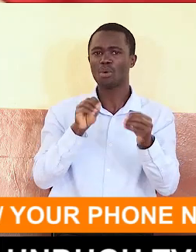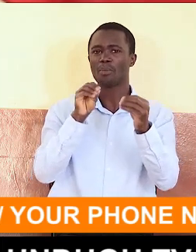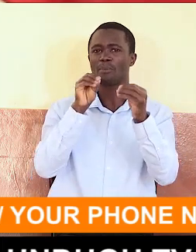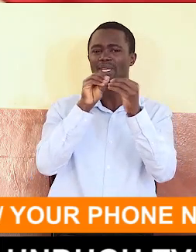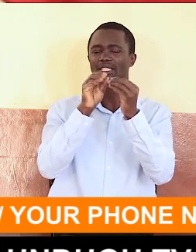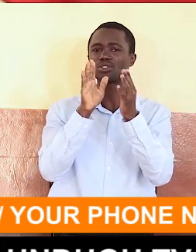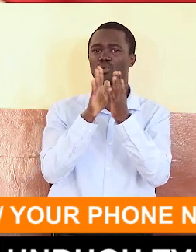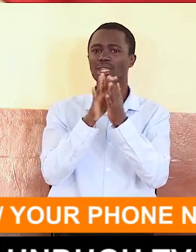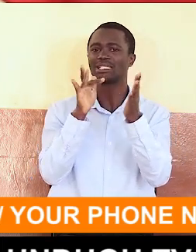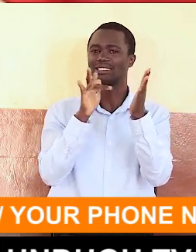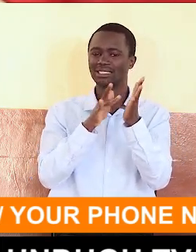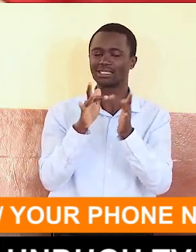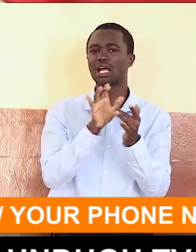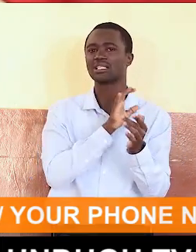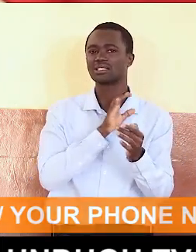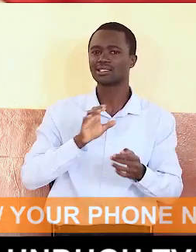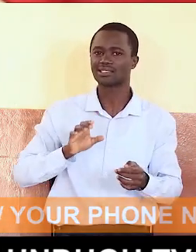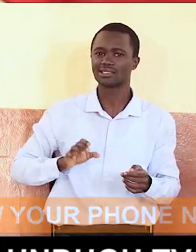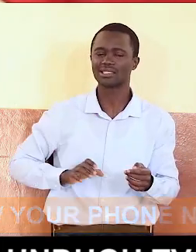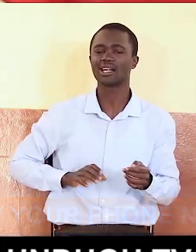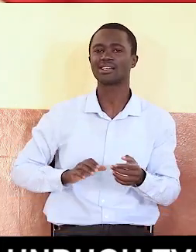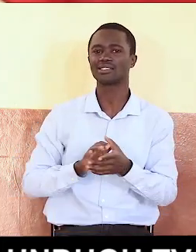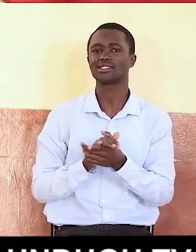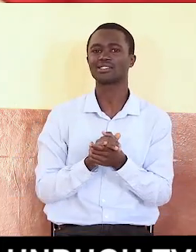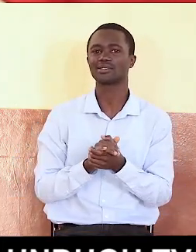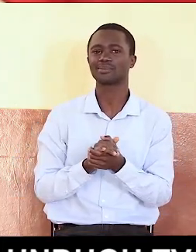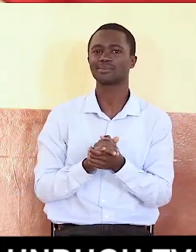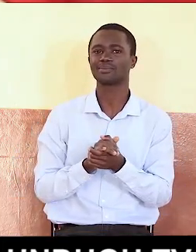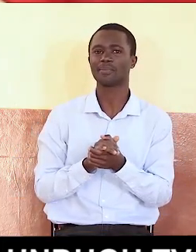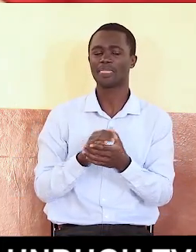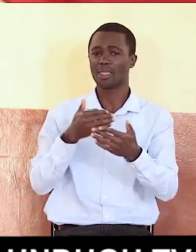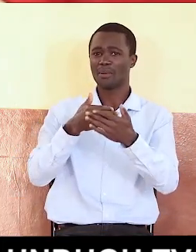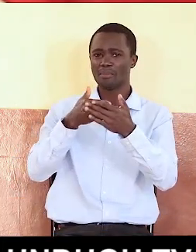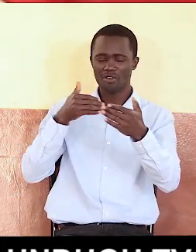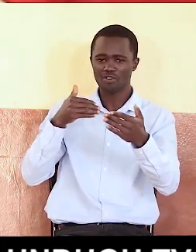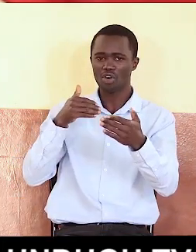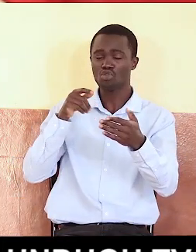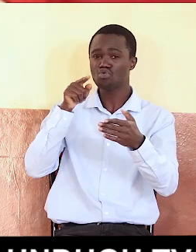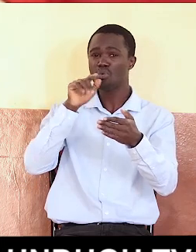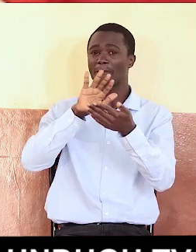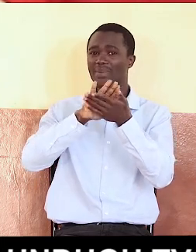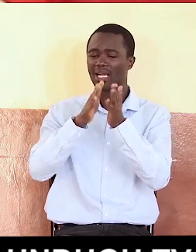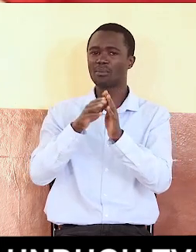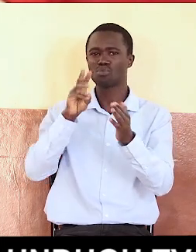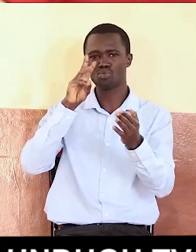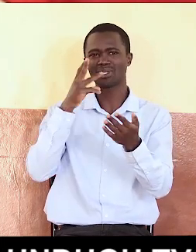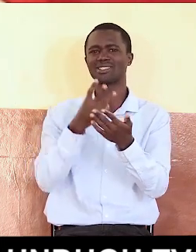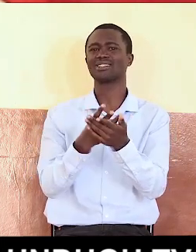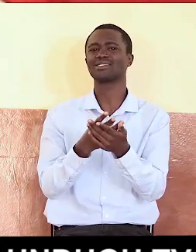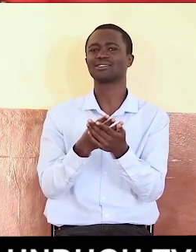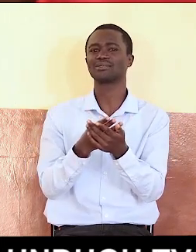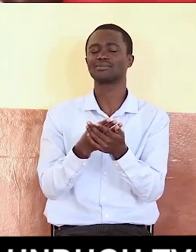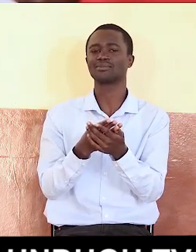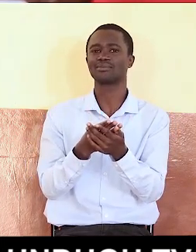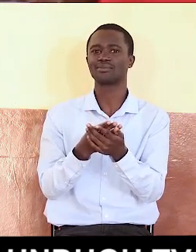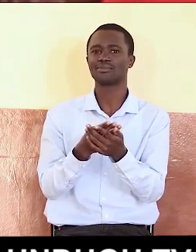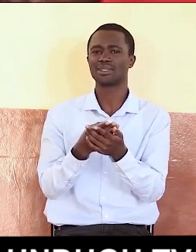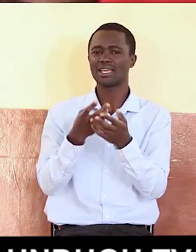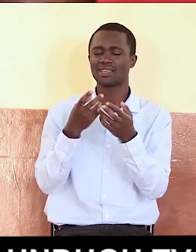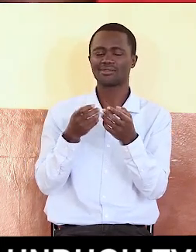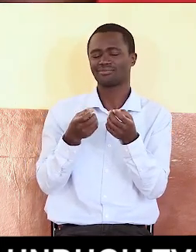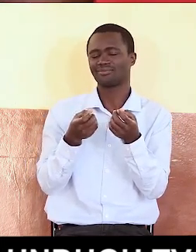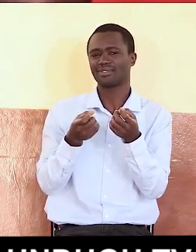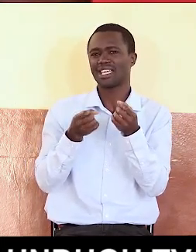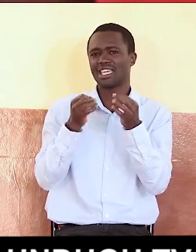Christ. Personal encounter with Christ kabla ya kuwa shahidi. Otherwise utatoa ushuhuda wa aina